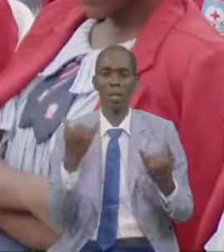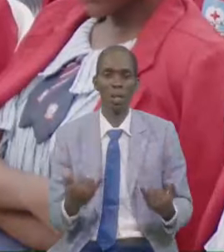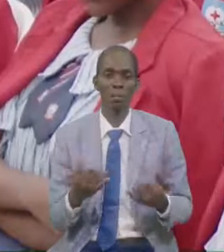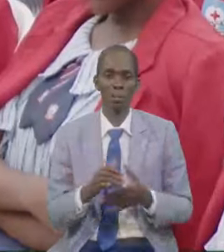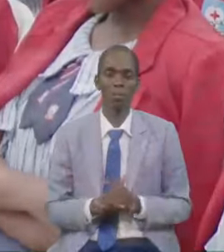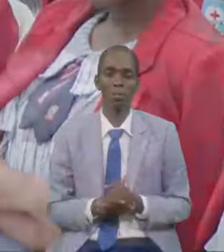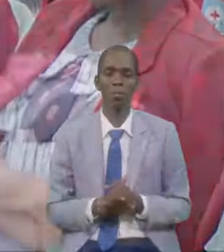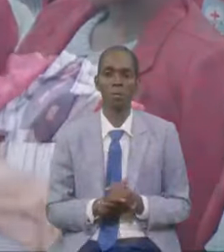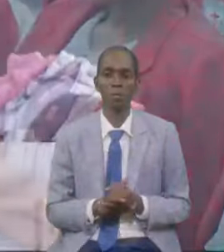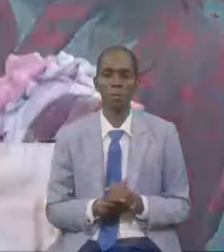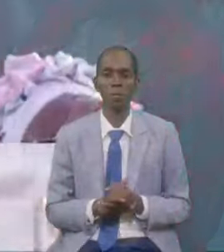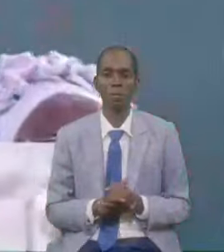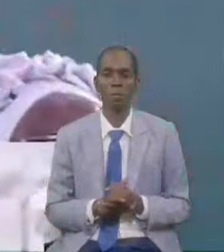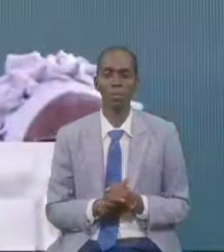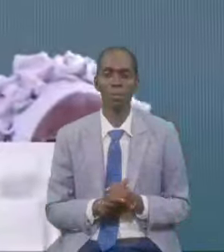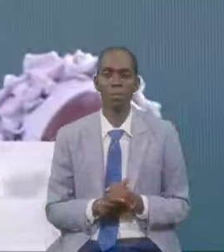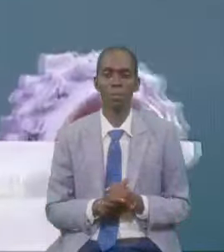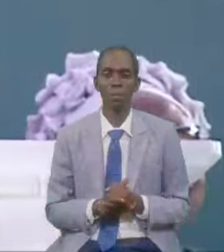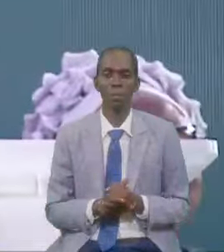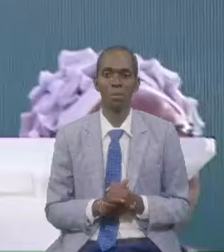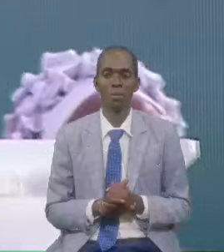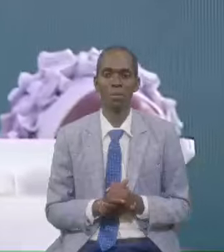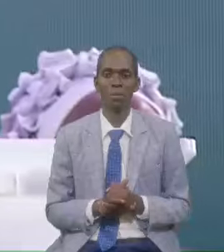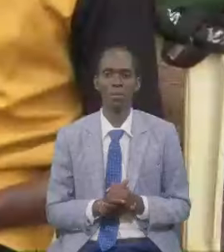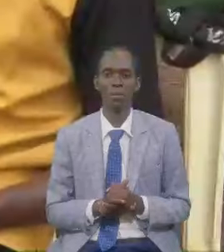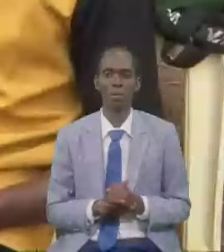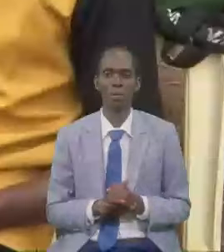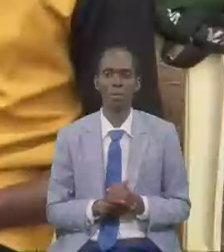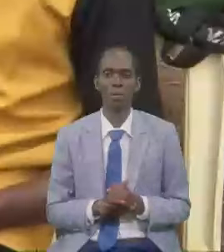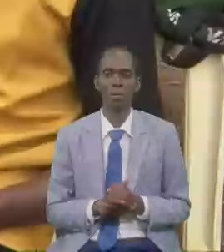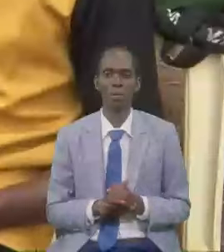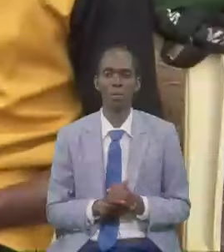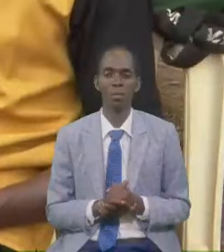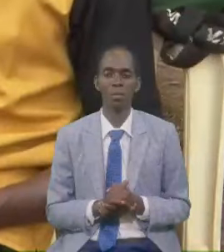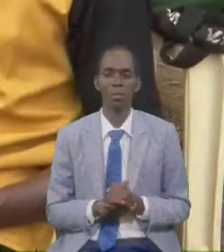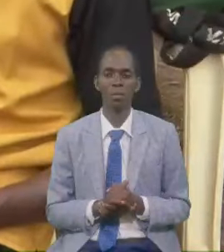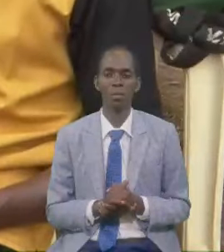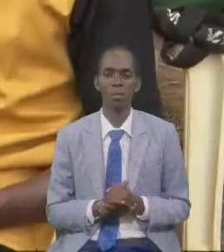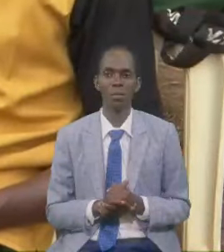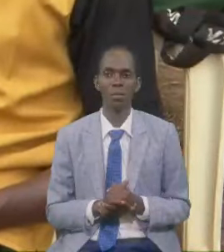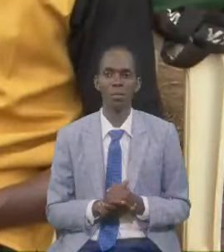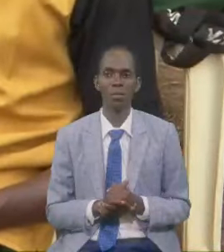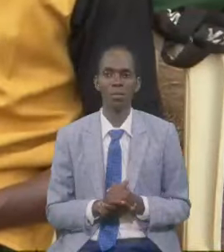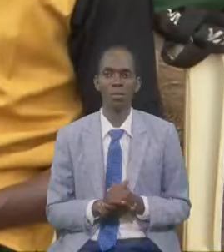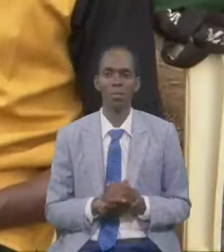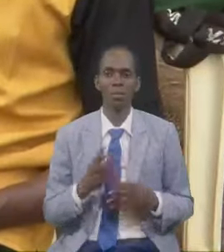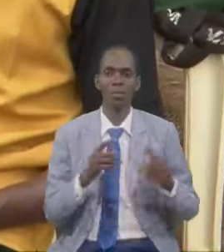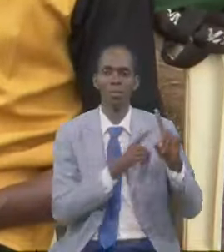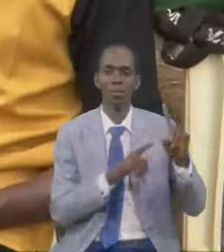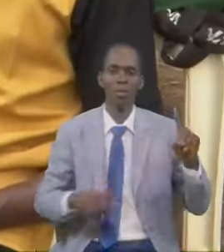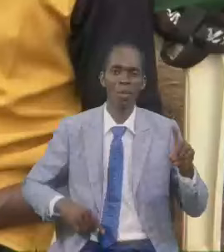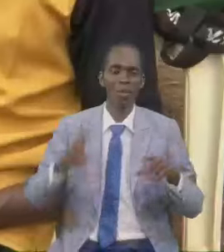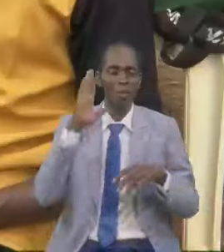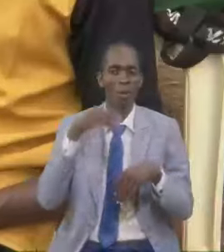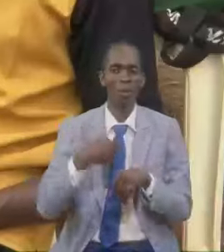చెప్పండి, my time has come. The Lord will make it happen. ప్రభు